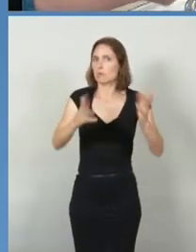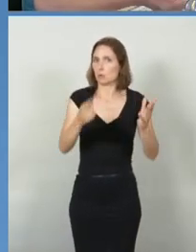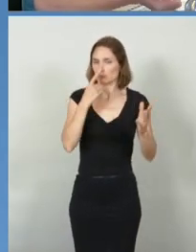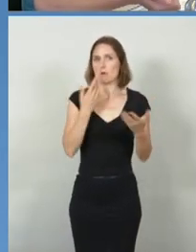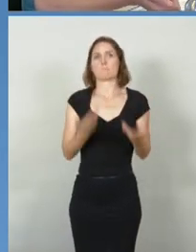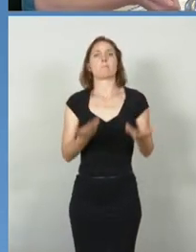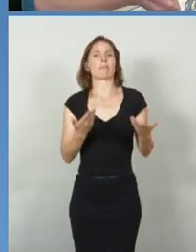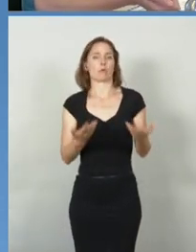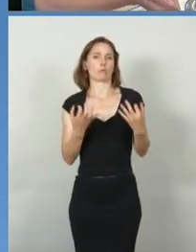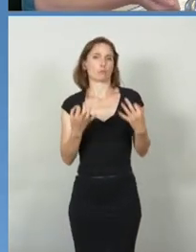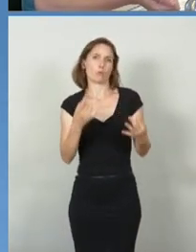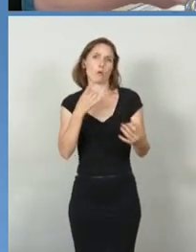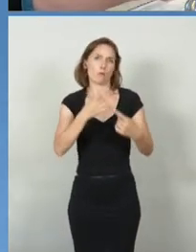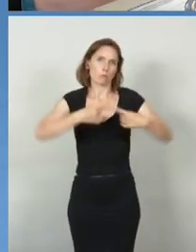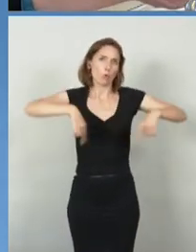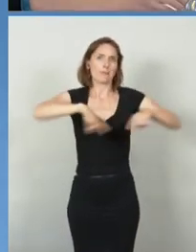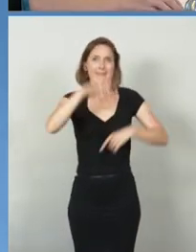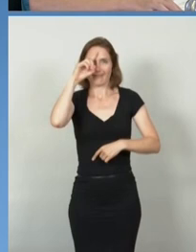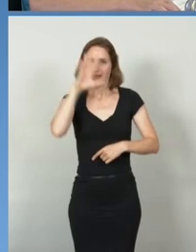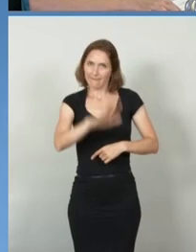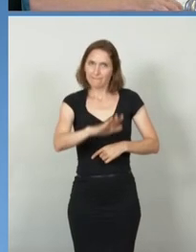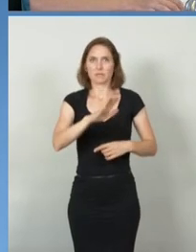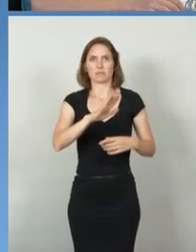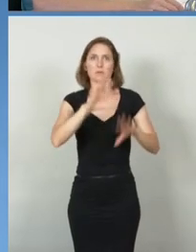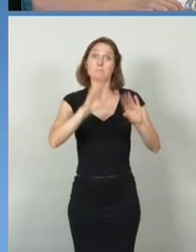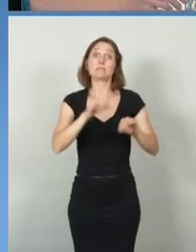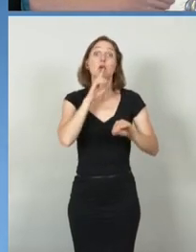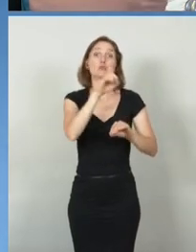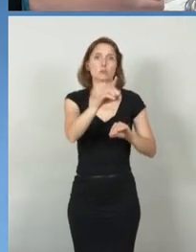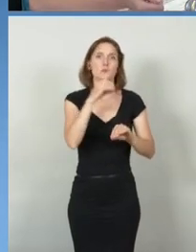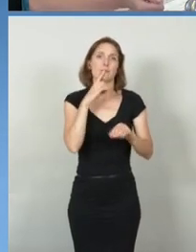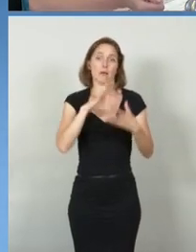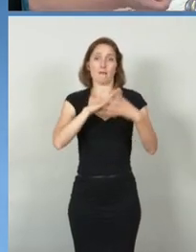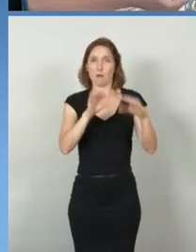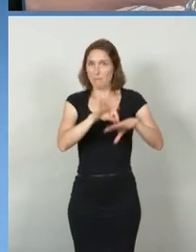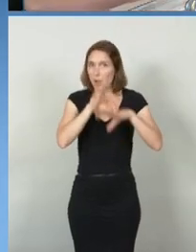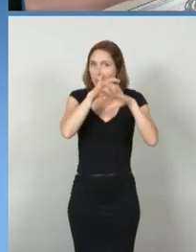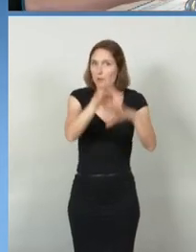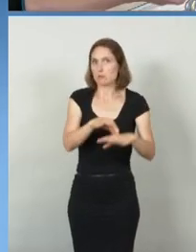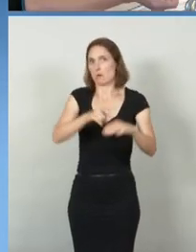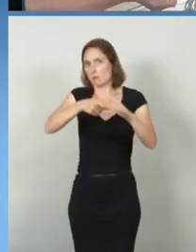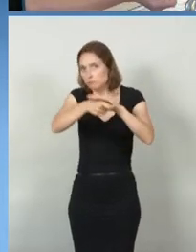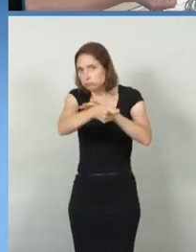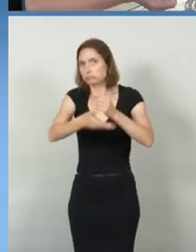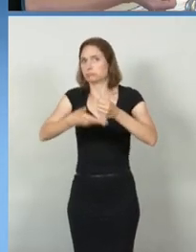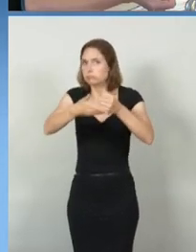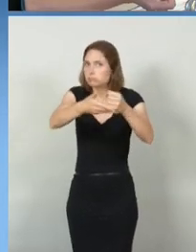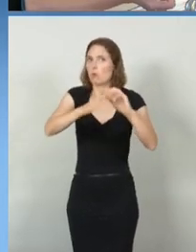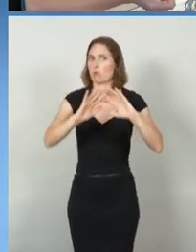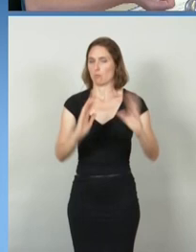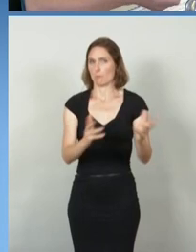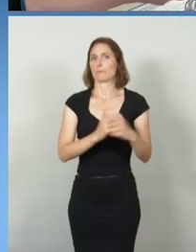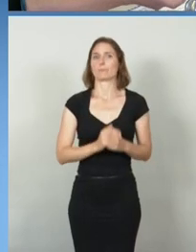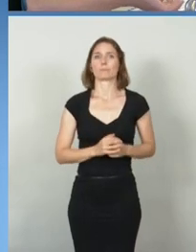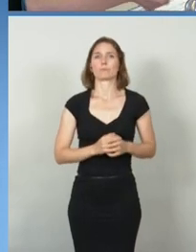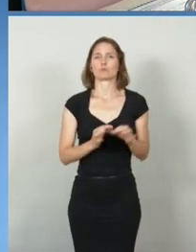de mettre en adéquation ce comité d'avis avec les modalités d'accompagnement désormais en œuvre et je vous le rappelle lors de la